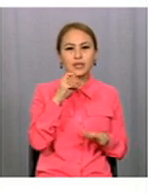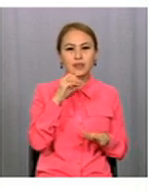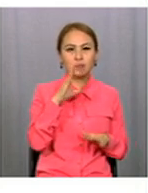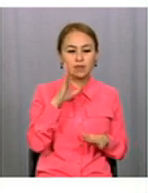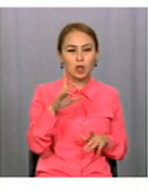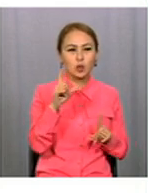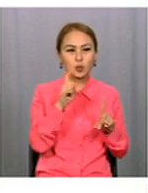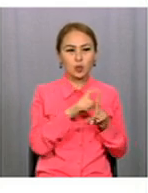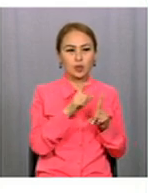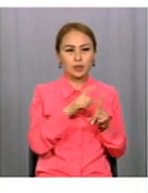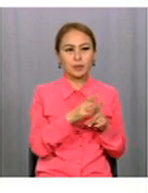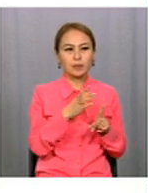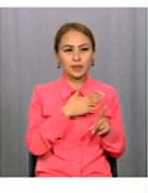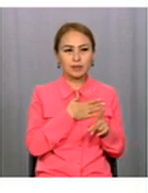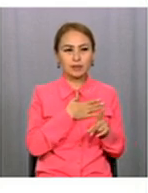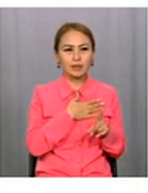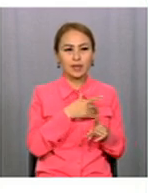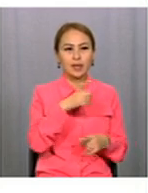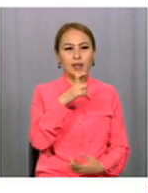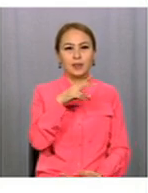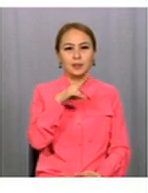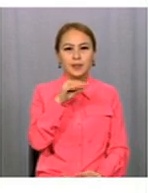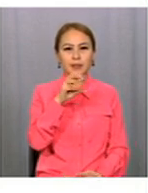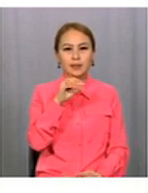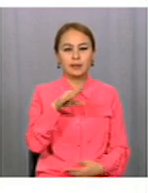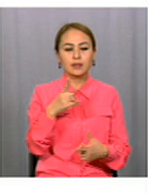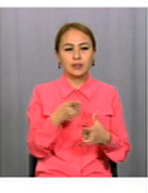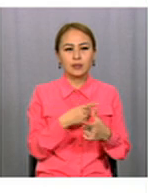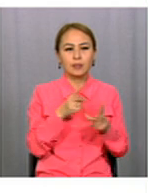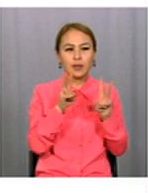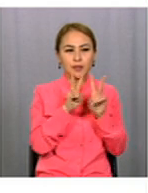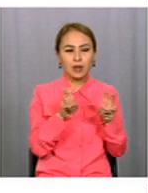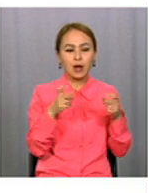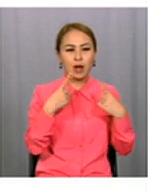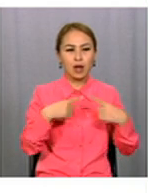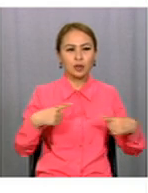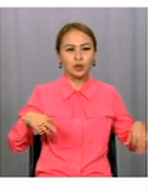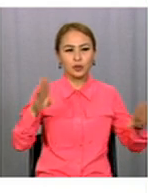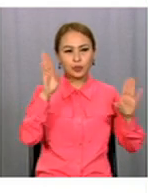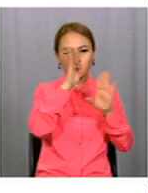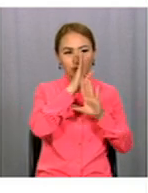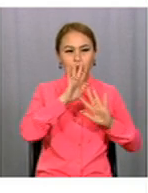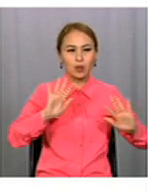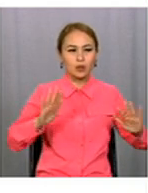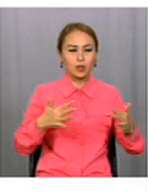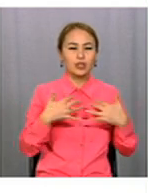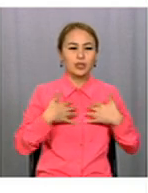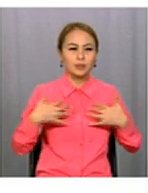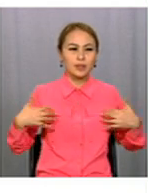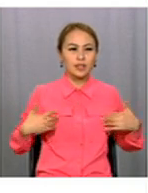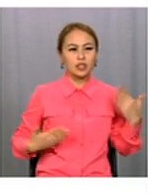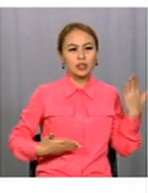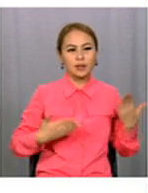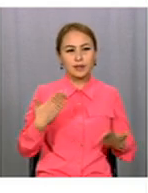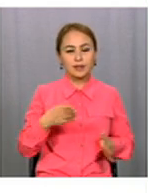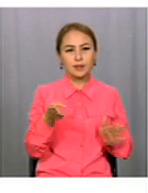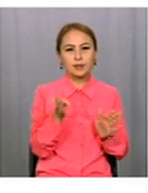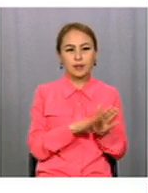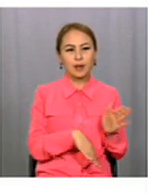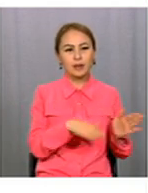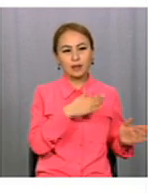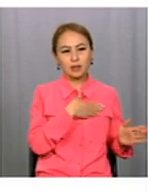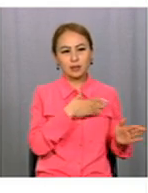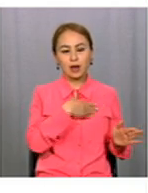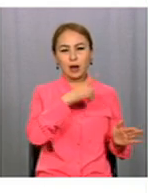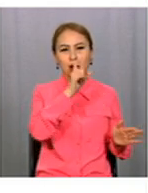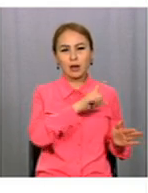сөзді біз эпитет дейміз. Әр түрлі табиғат құбылыстарын, жануарларды, немесе жансыз нәрселерді